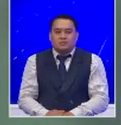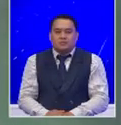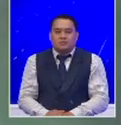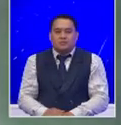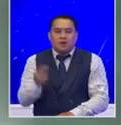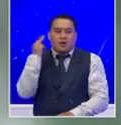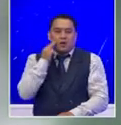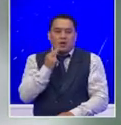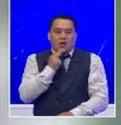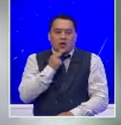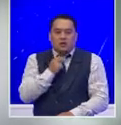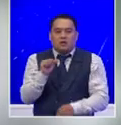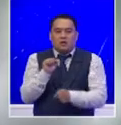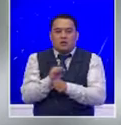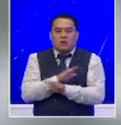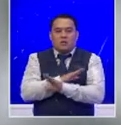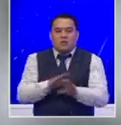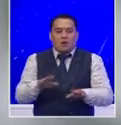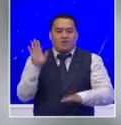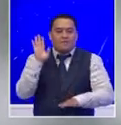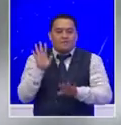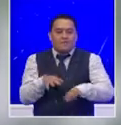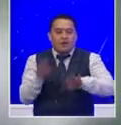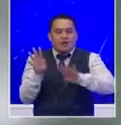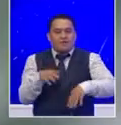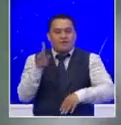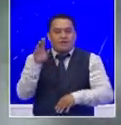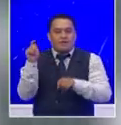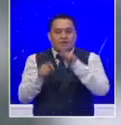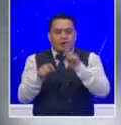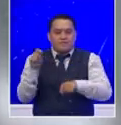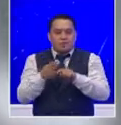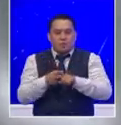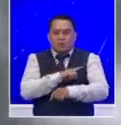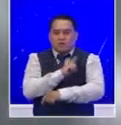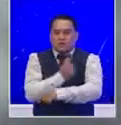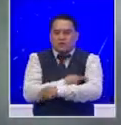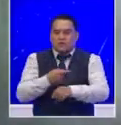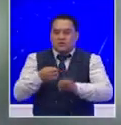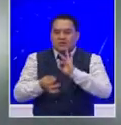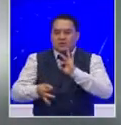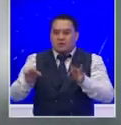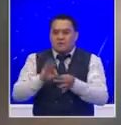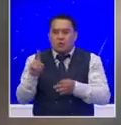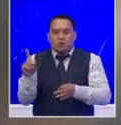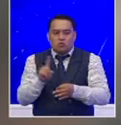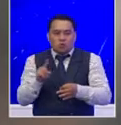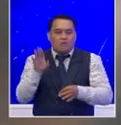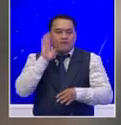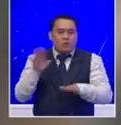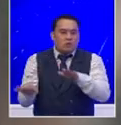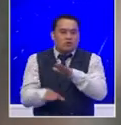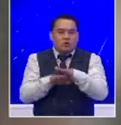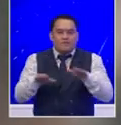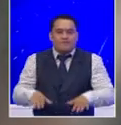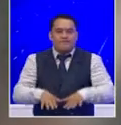В Китае не прекращаются сильные ливни. Под водой оказался юго-запад Поднебесный. В частности, сложная ситуация в Чунцине. Напомним, ранее от наводнений пострадал